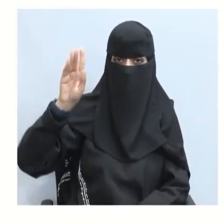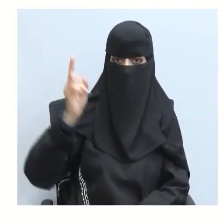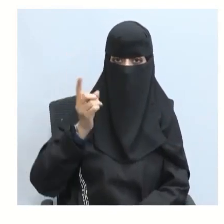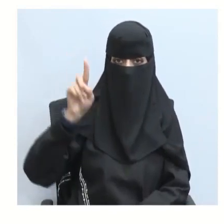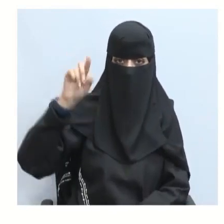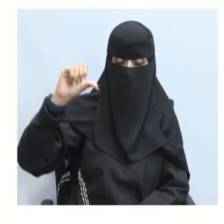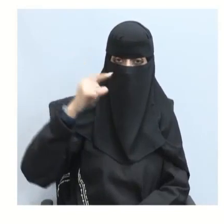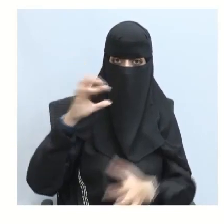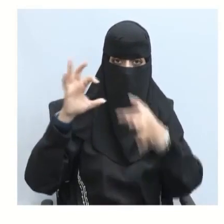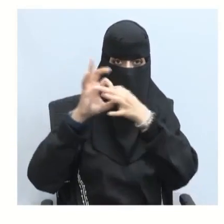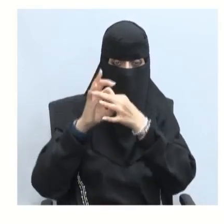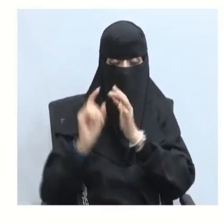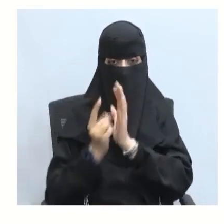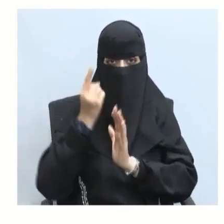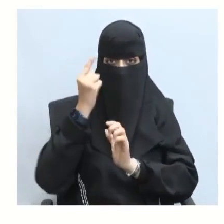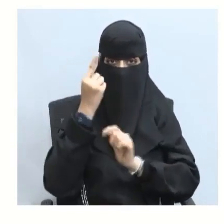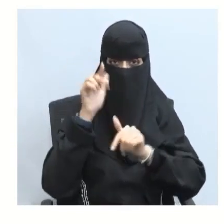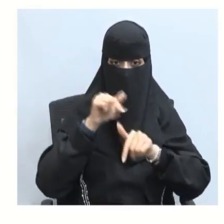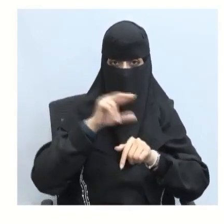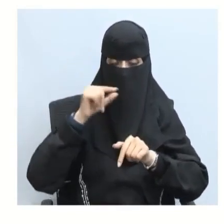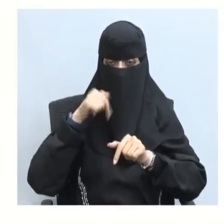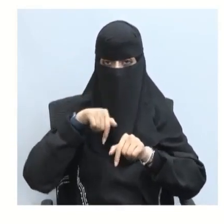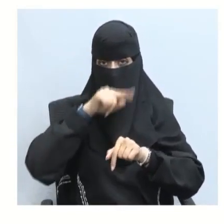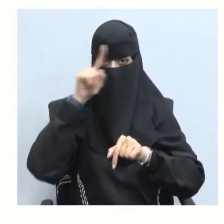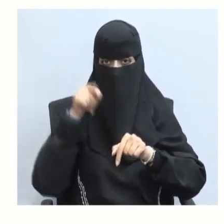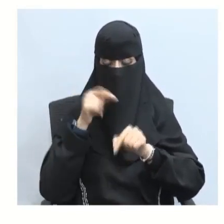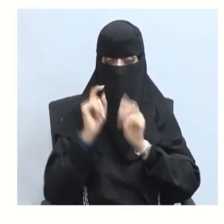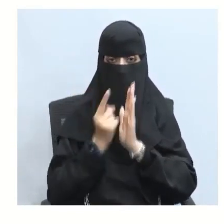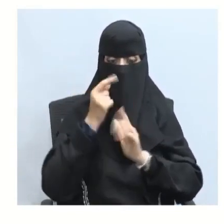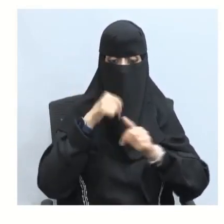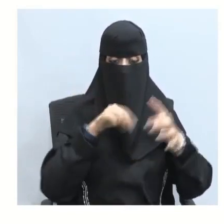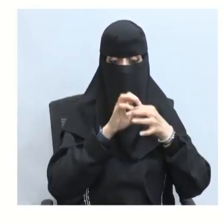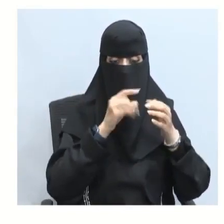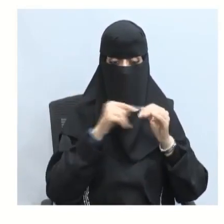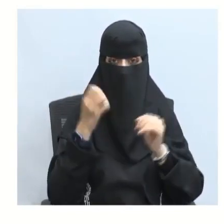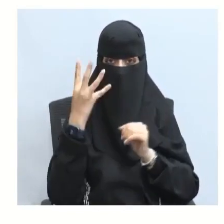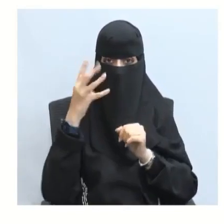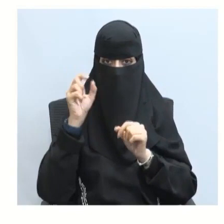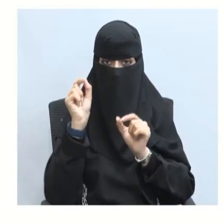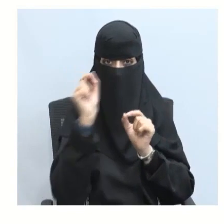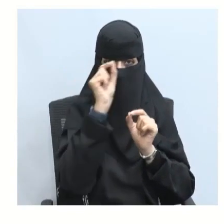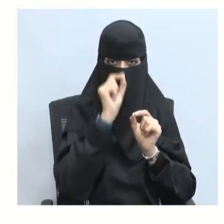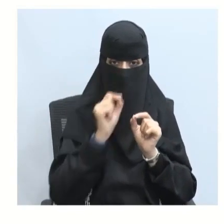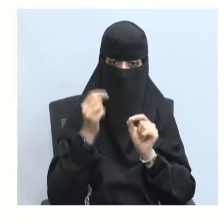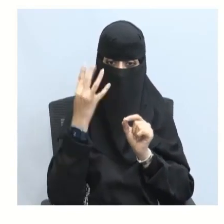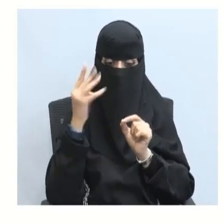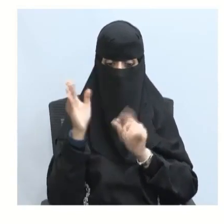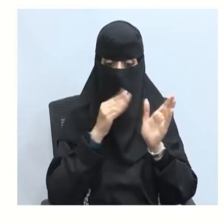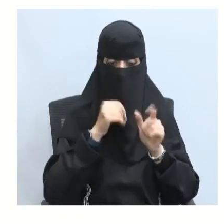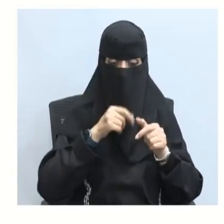برابطه احاديه على ان تمثل كل ذره كربون بكره فيها اربعه ثقوب وكل ذره